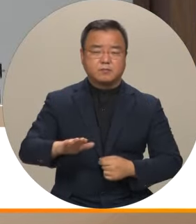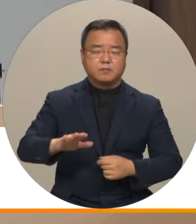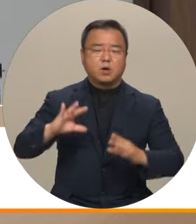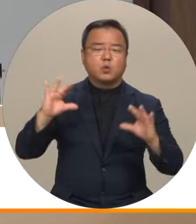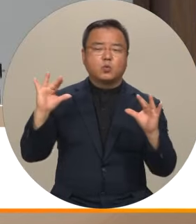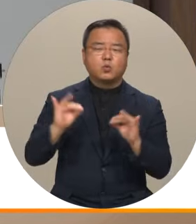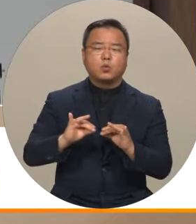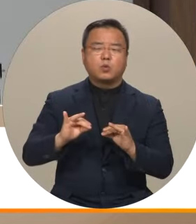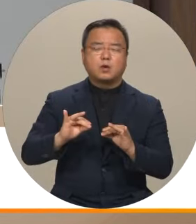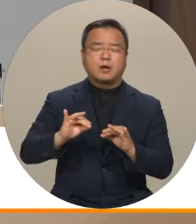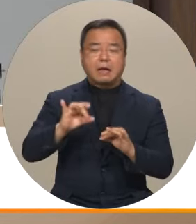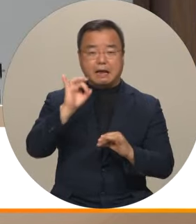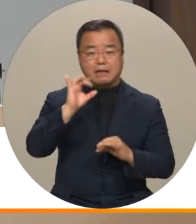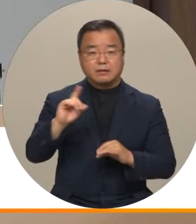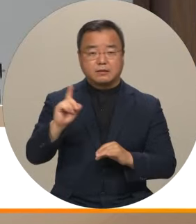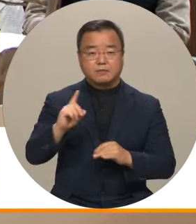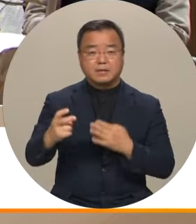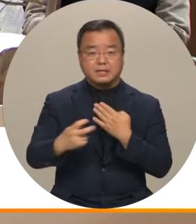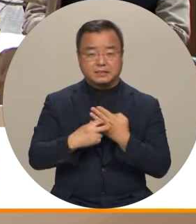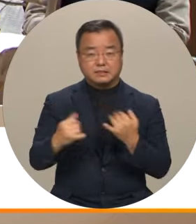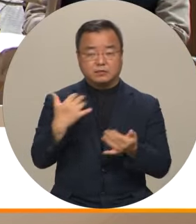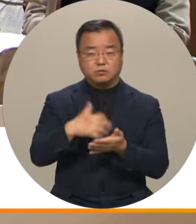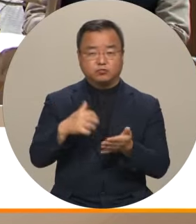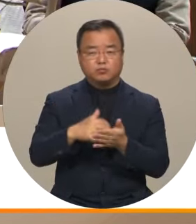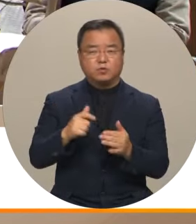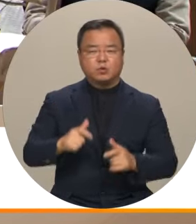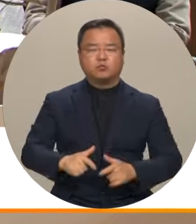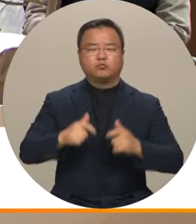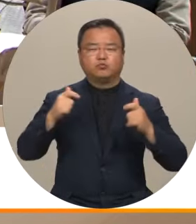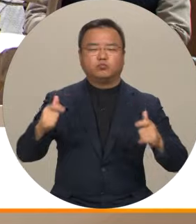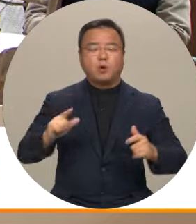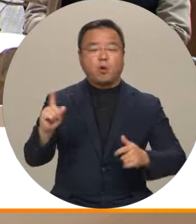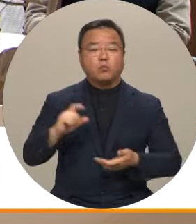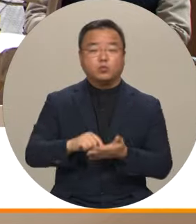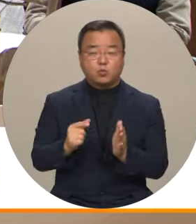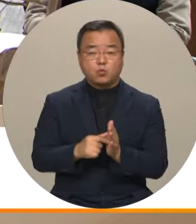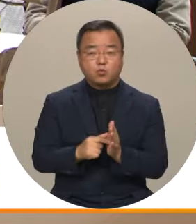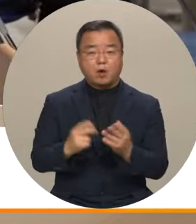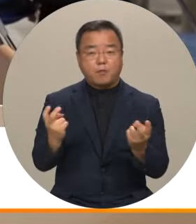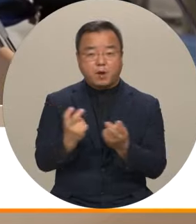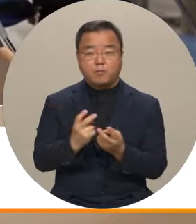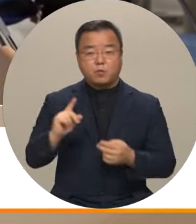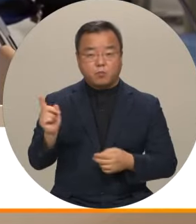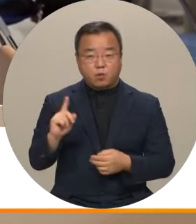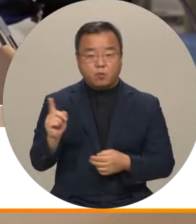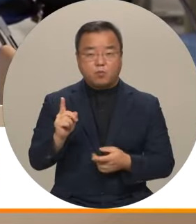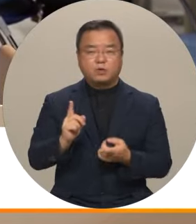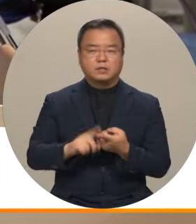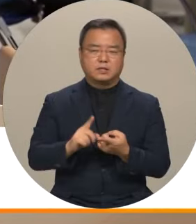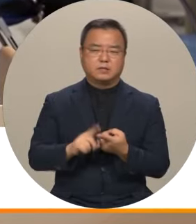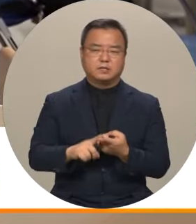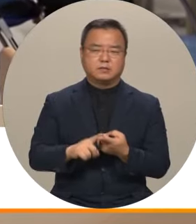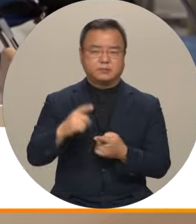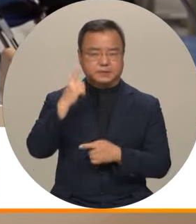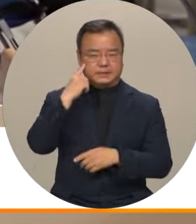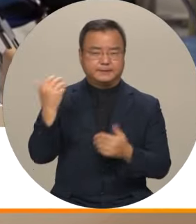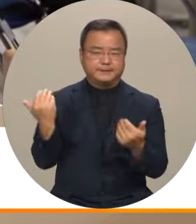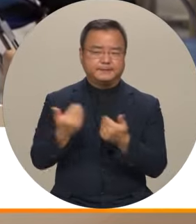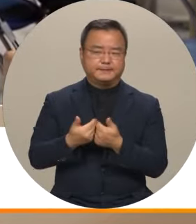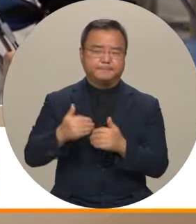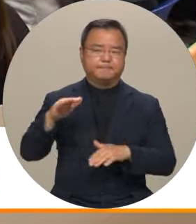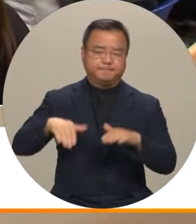되는가 얼마나 빨리 의사를 확대할 것인가 또 어떤 방식으로 확대할 신 것인가에 대해서 많은 이견들이